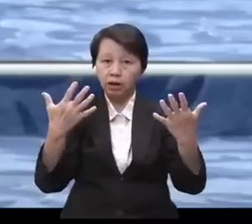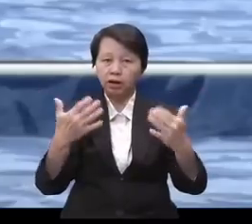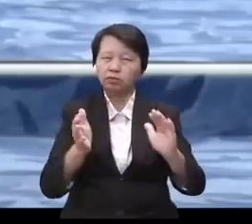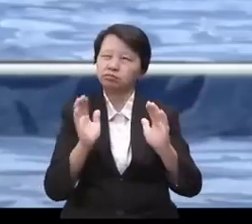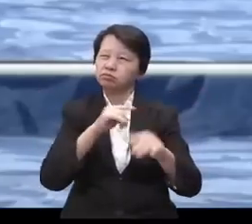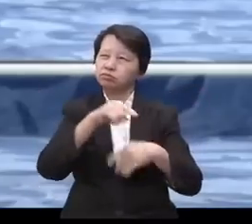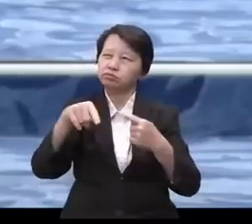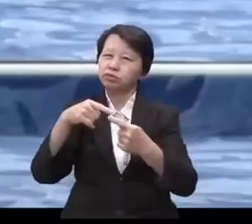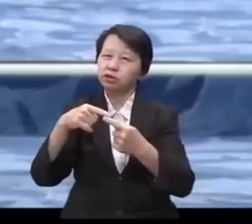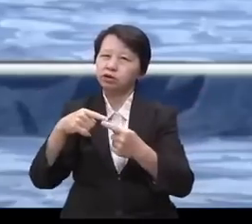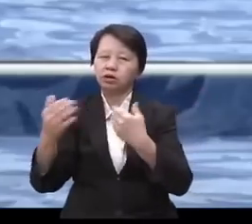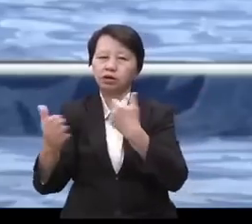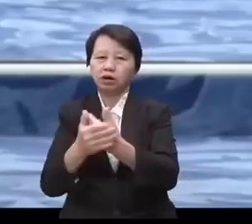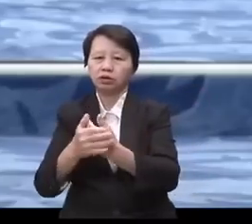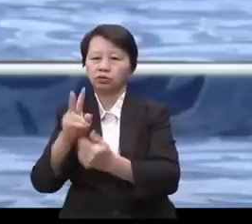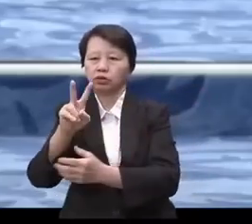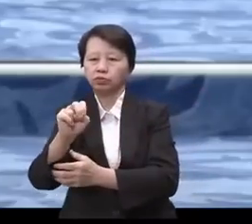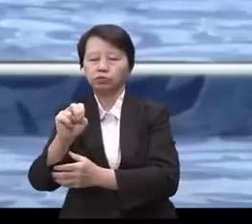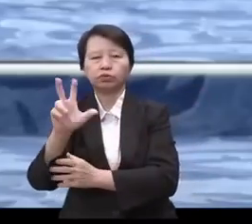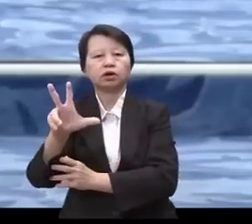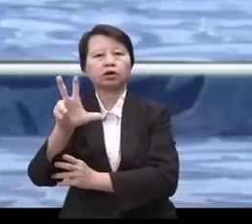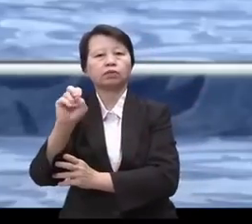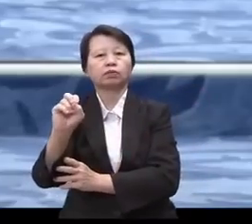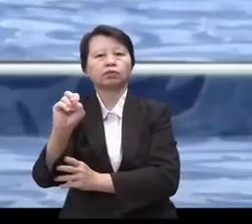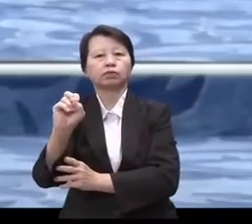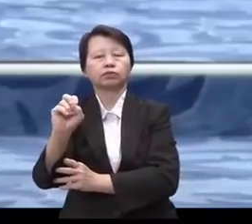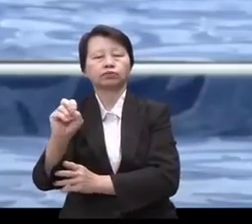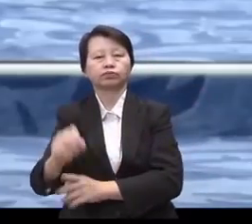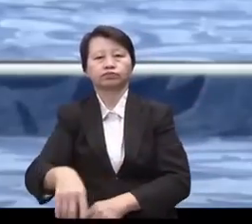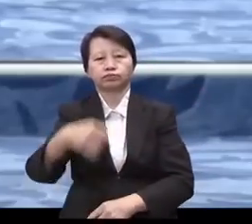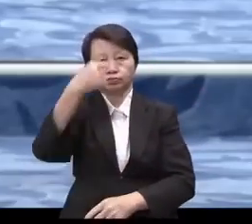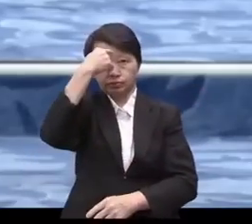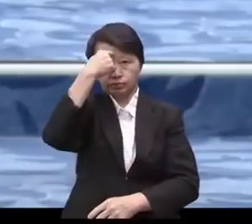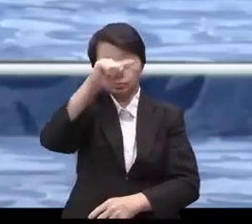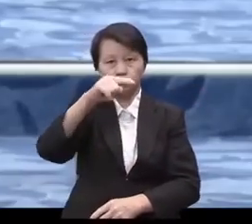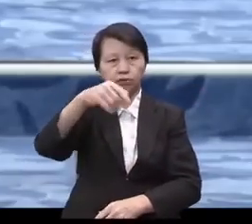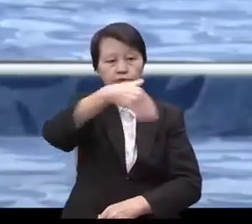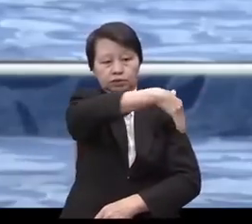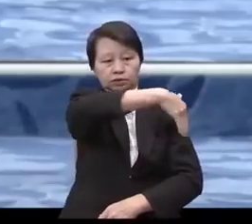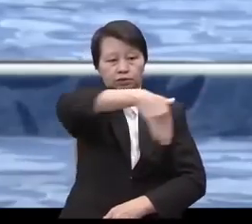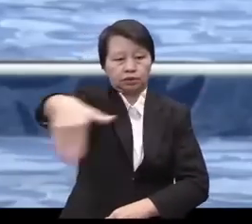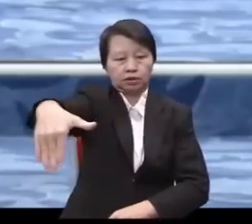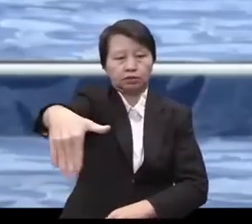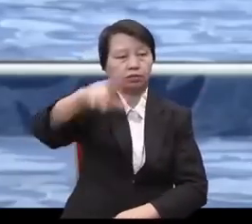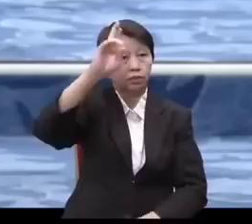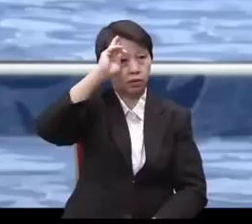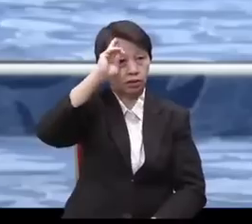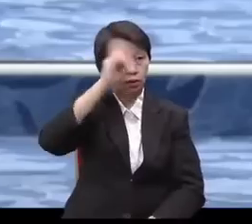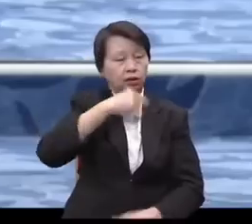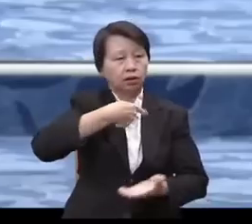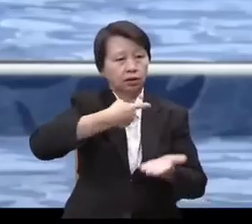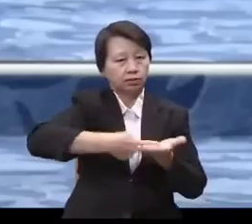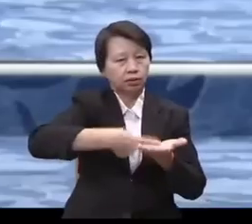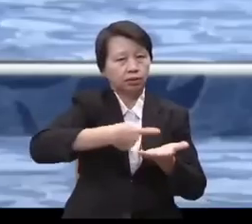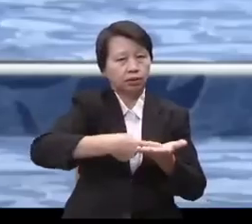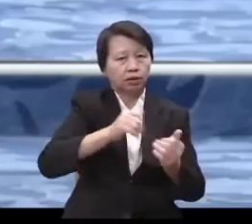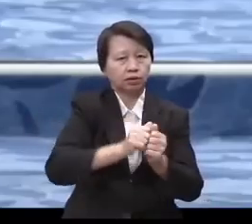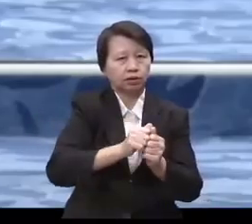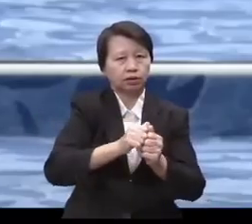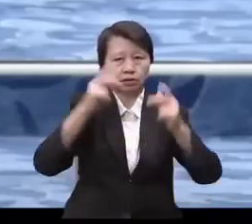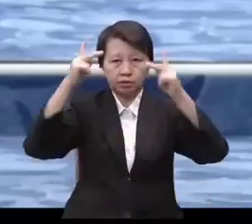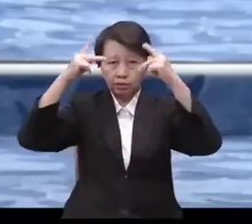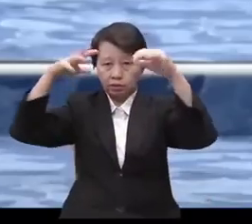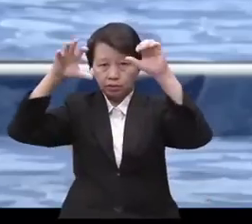maksima sehingga 2030. Untuk sempadan seperti mana yang kita bincang dengan